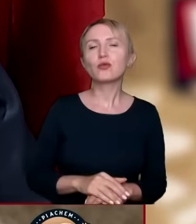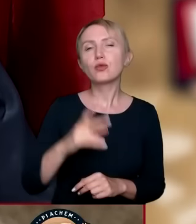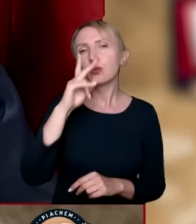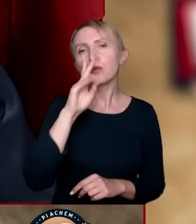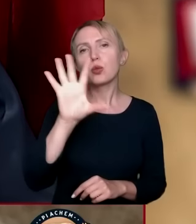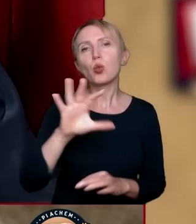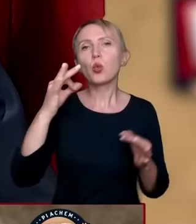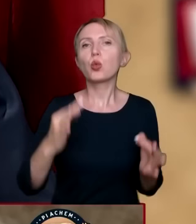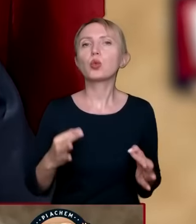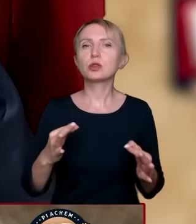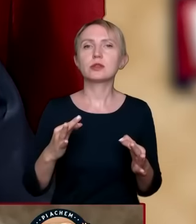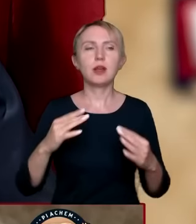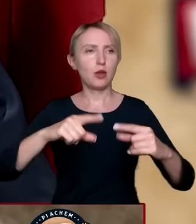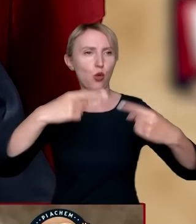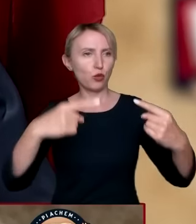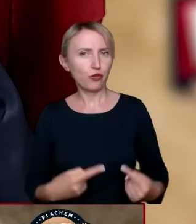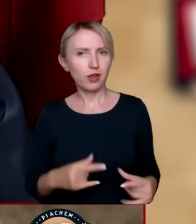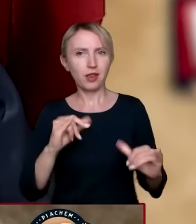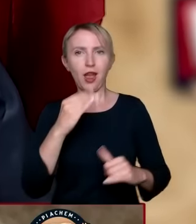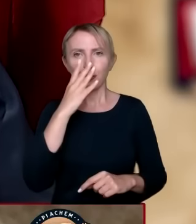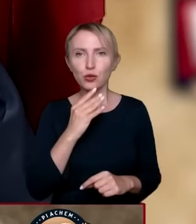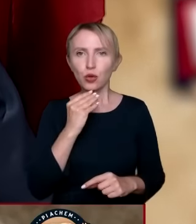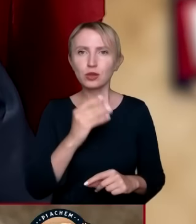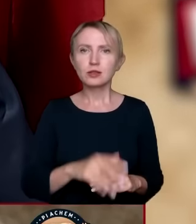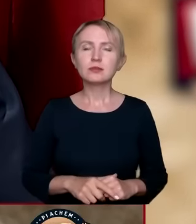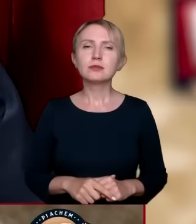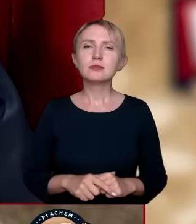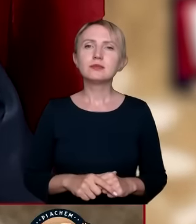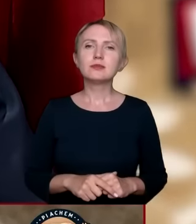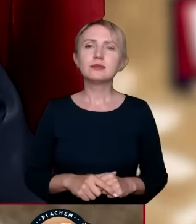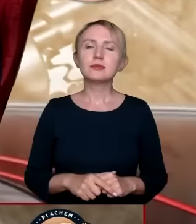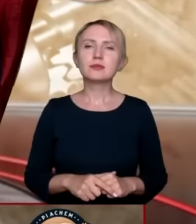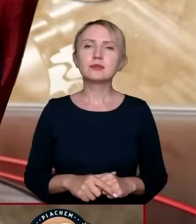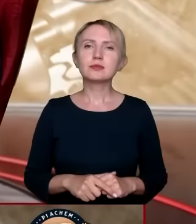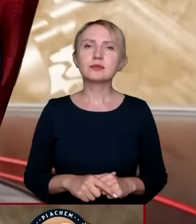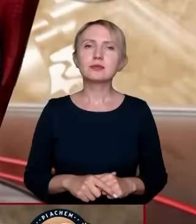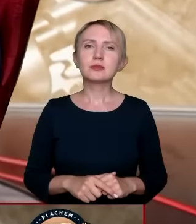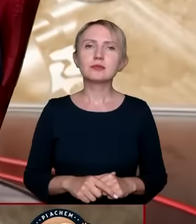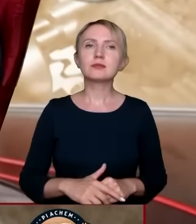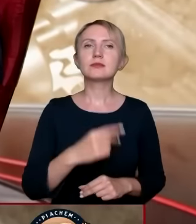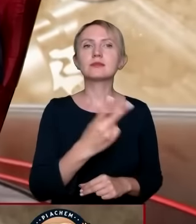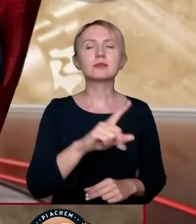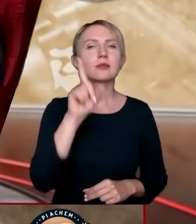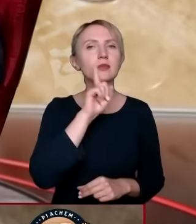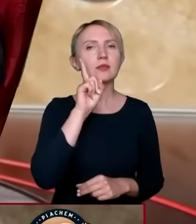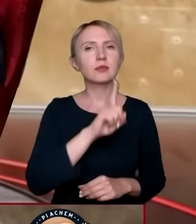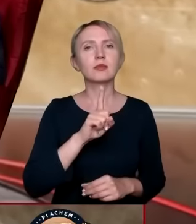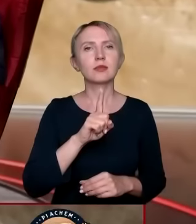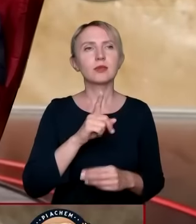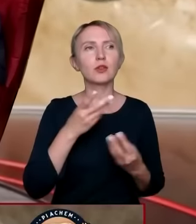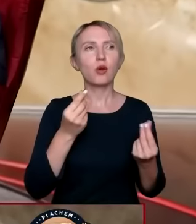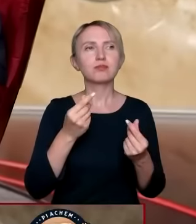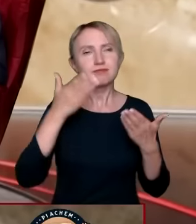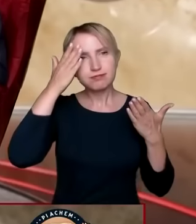dzisiaj na te konflikty, no to tam coś zdaje się, że ponieważ obaj panowie poszli w kasę i obaj